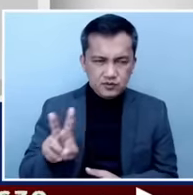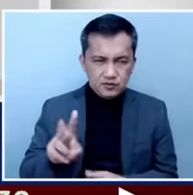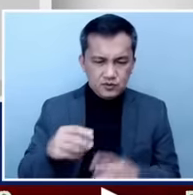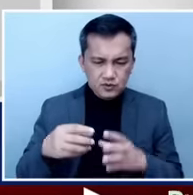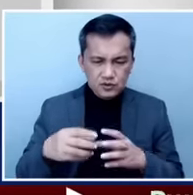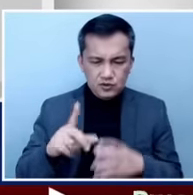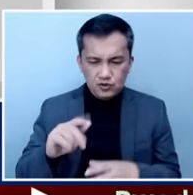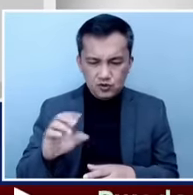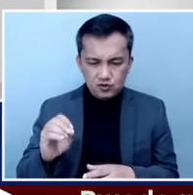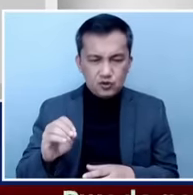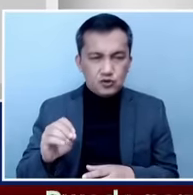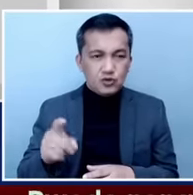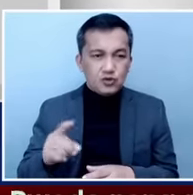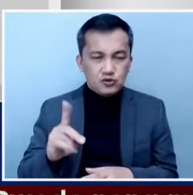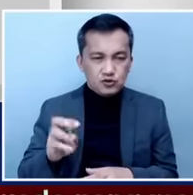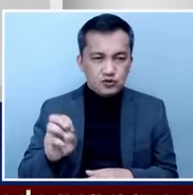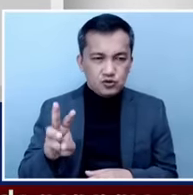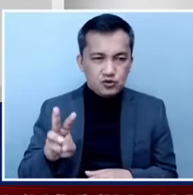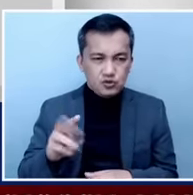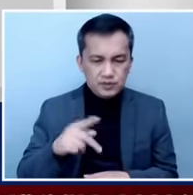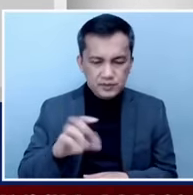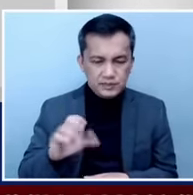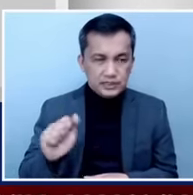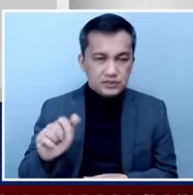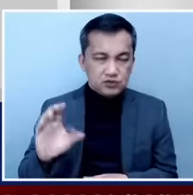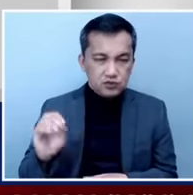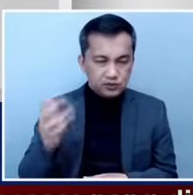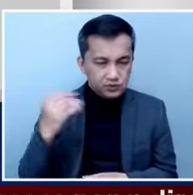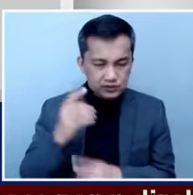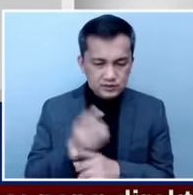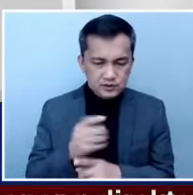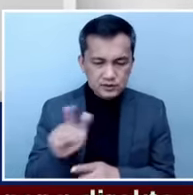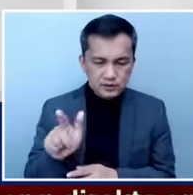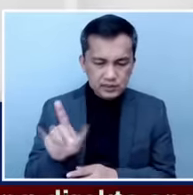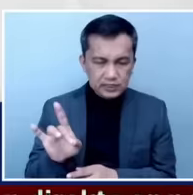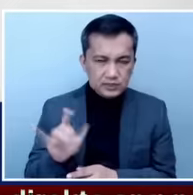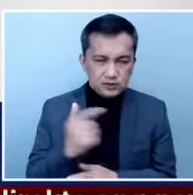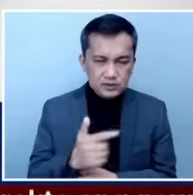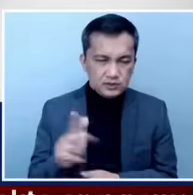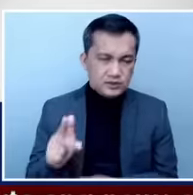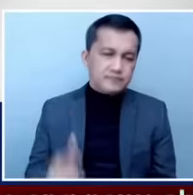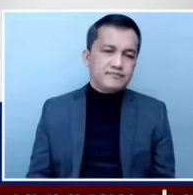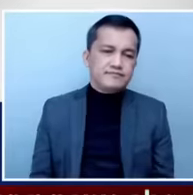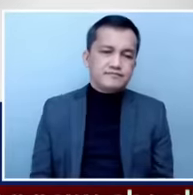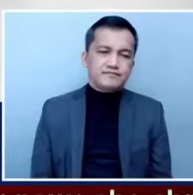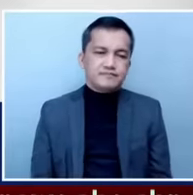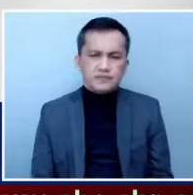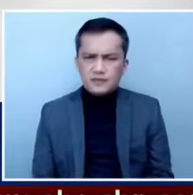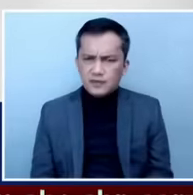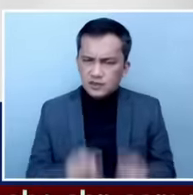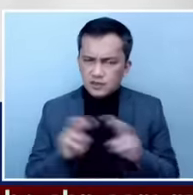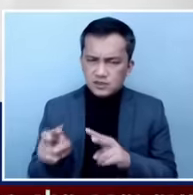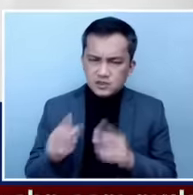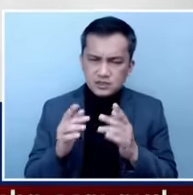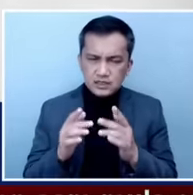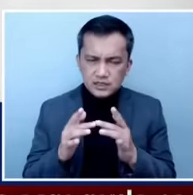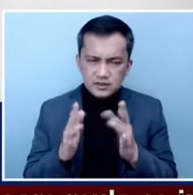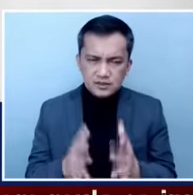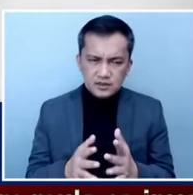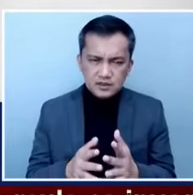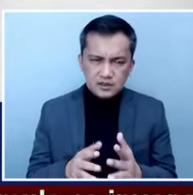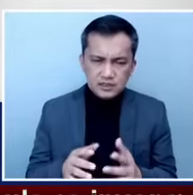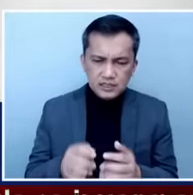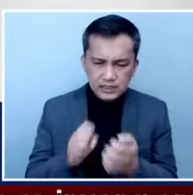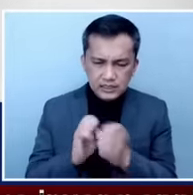ng Philippine Charity Sweepstakes Office noong December 28, 2023. Napansin ng ilang netizens na tila